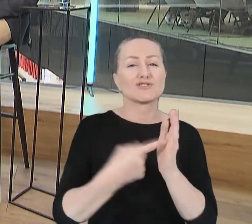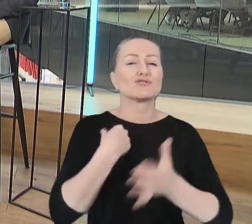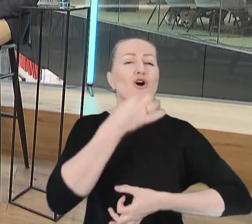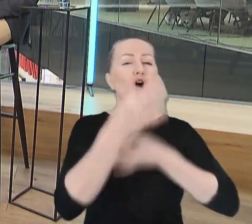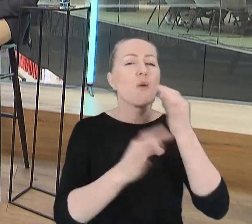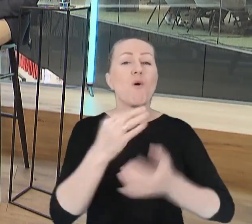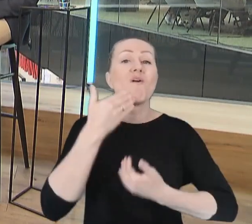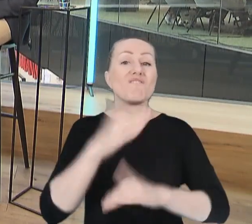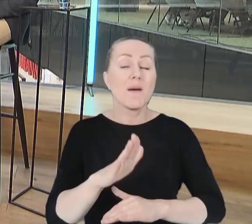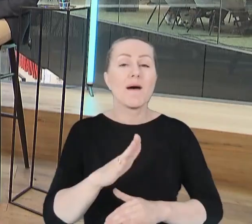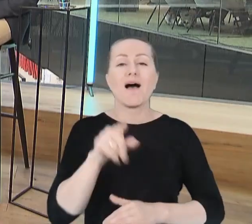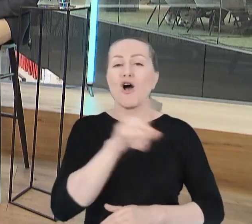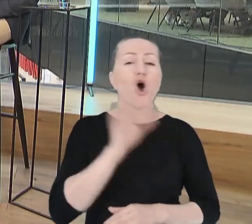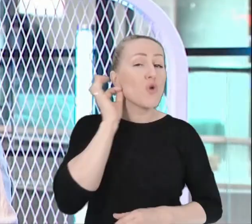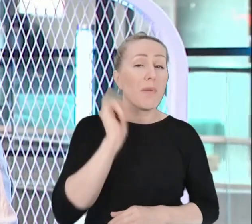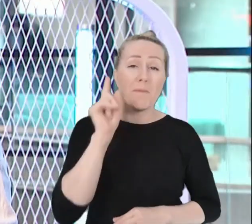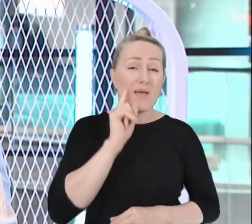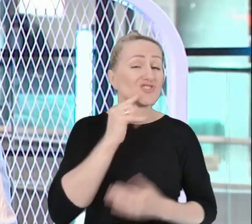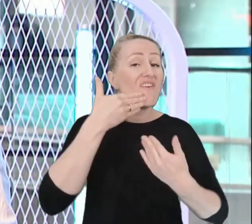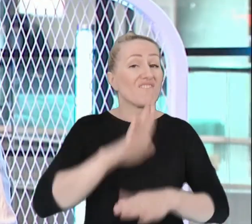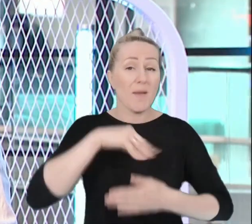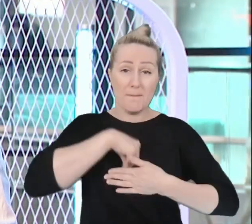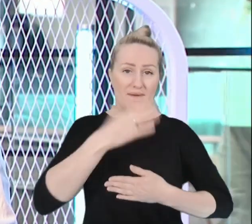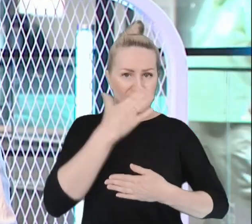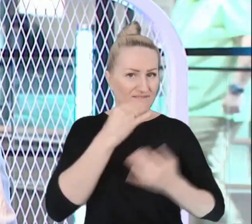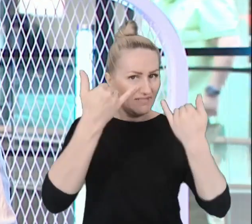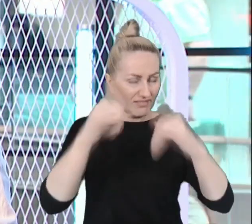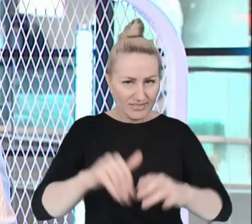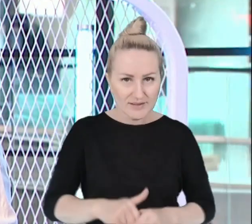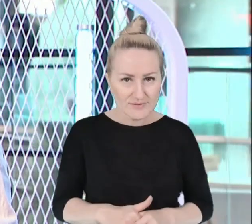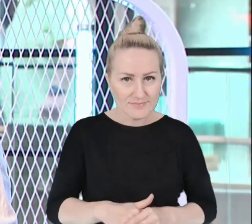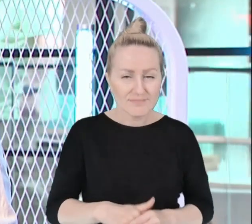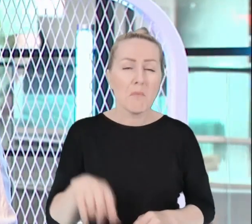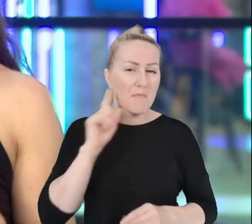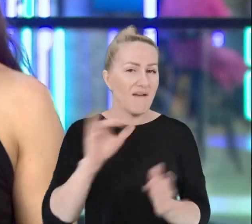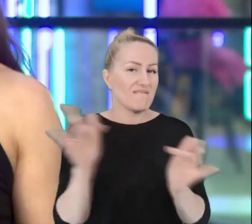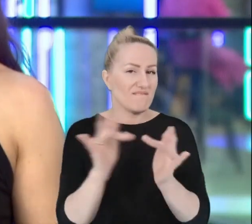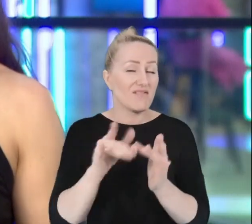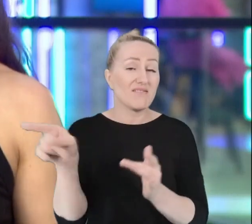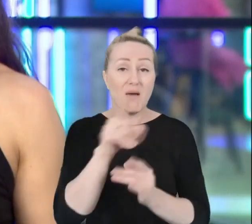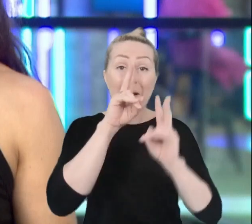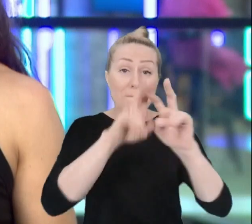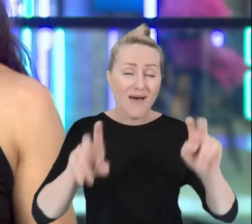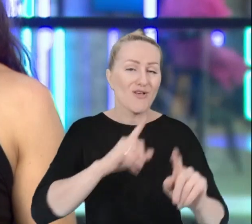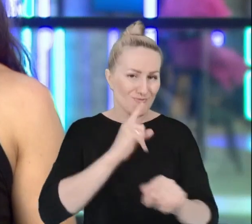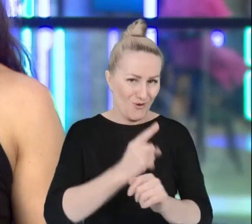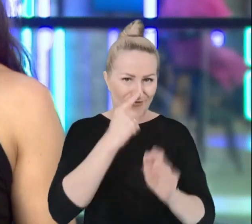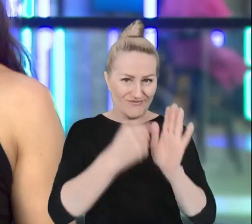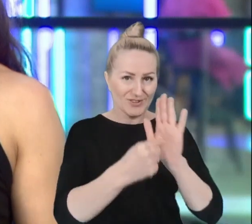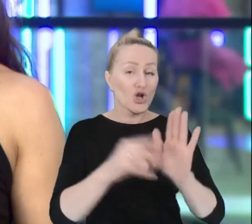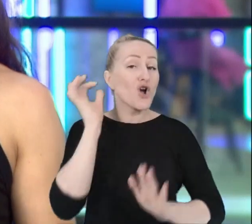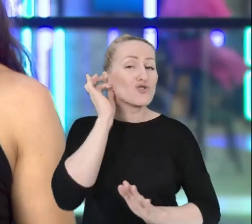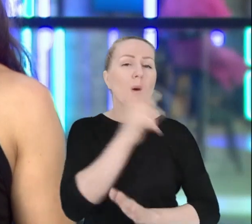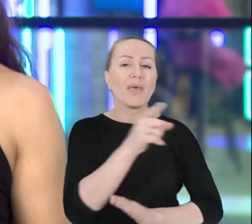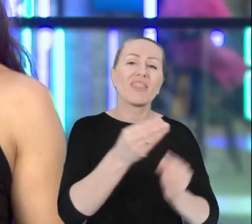mężczyźni wypalają się inaczej. I faktycznie to potwierdzają badania, to znaczy kobiety znacznie częściej